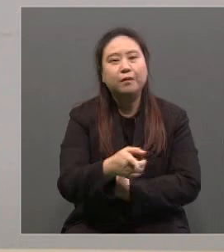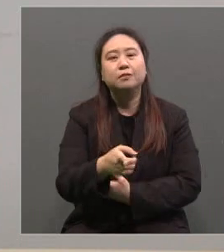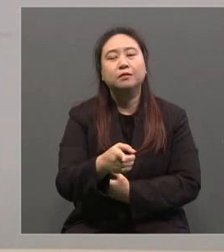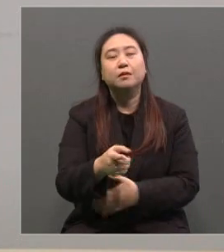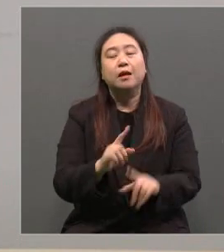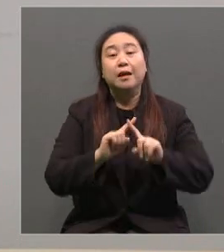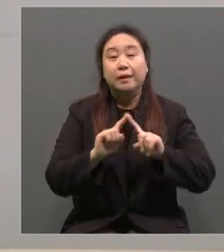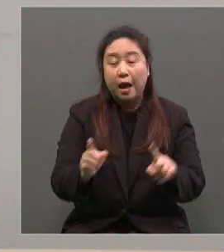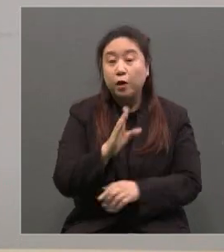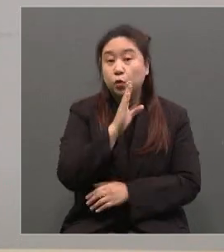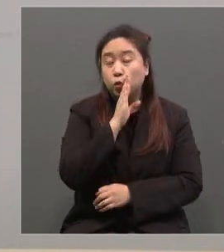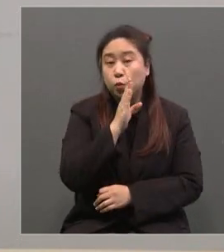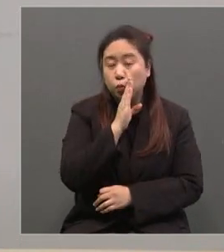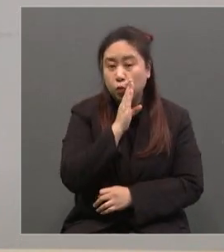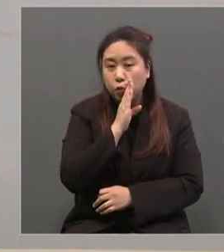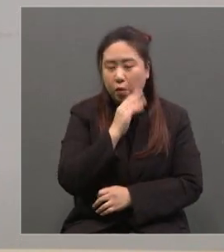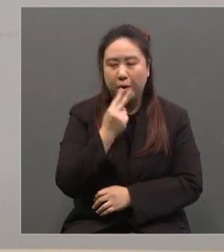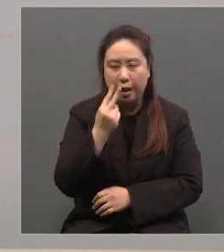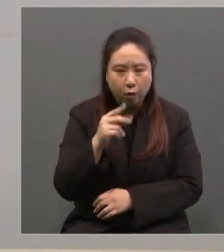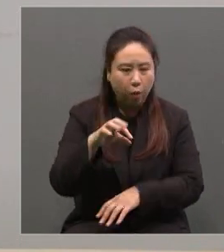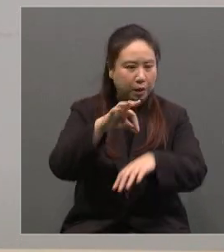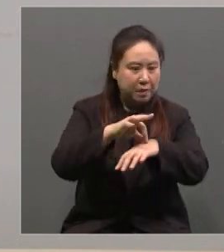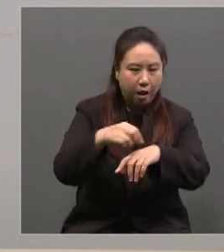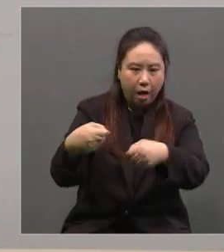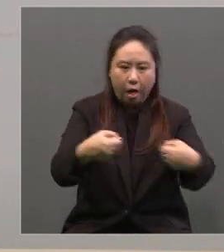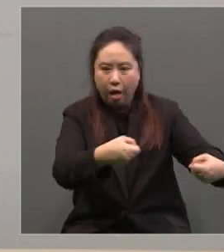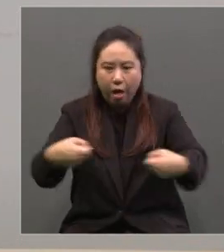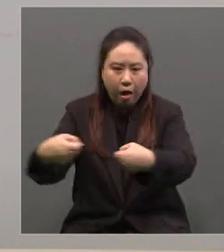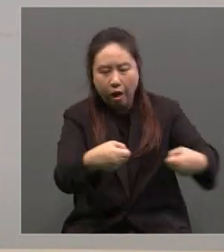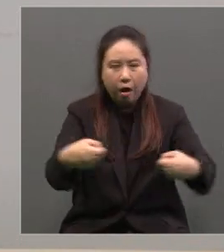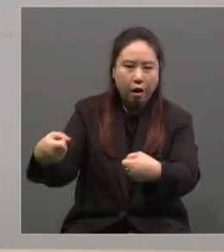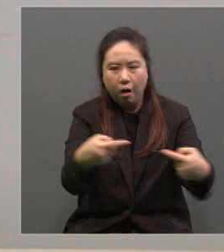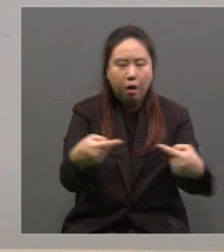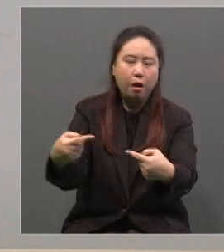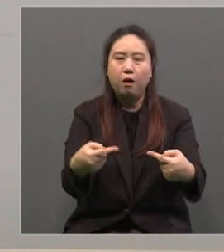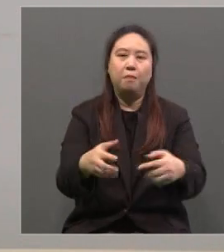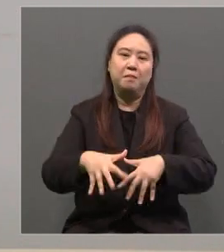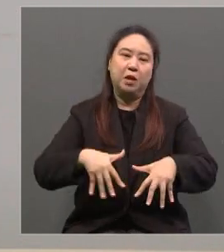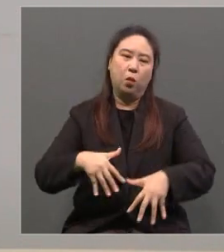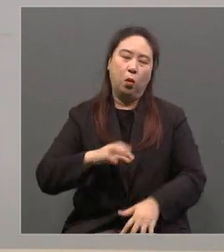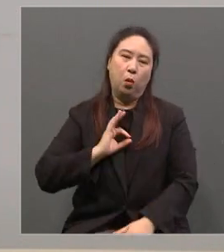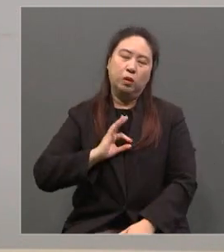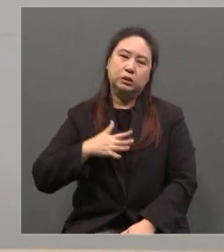เขามาแย่งกันตำแหน่งเนี้ยก็จะทำให้ประชาชนจำนวนมากก็จะผิดหวัง